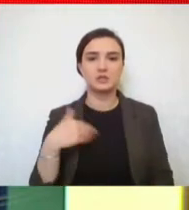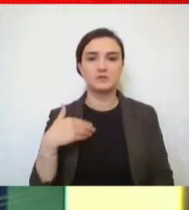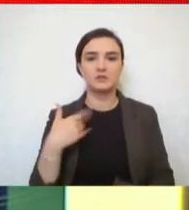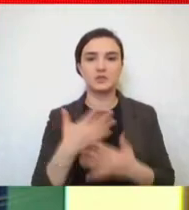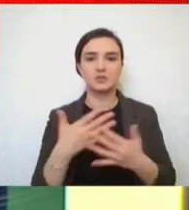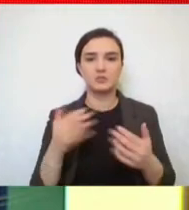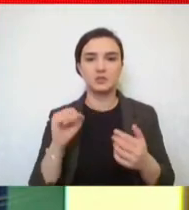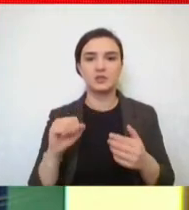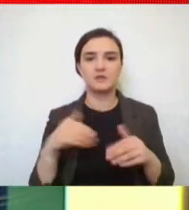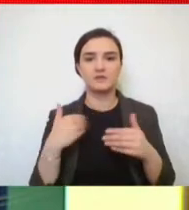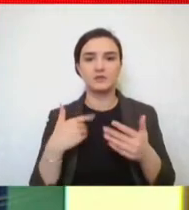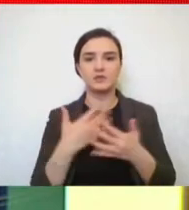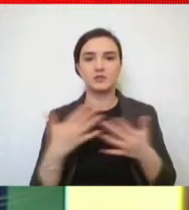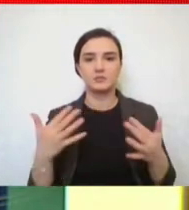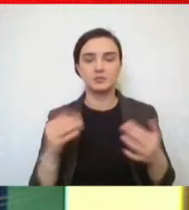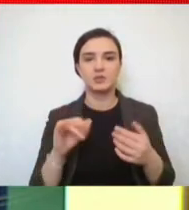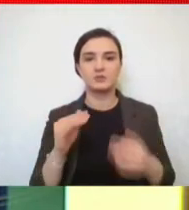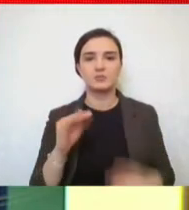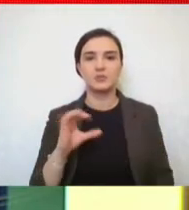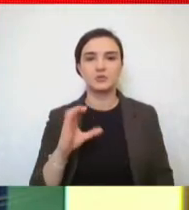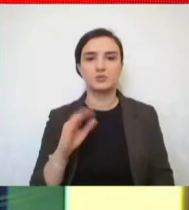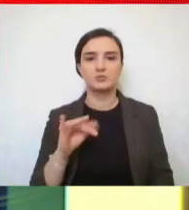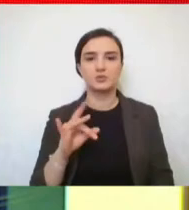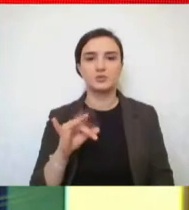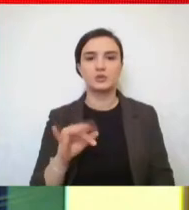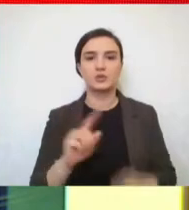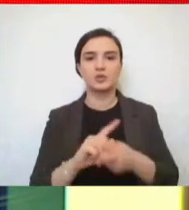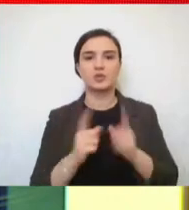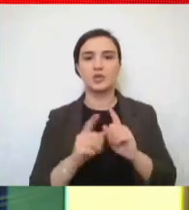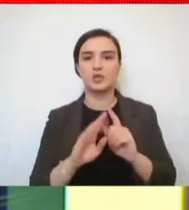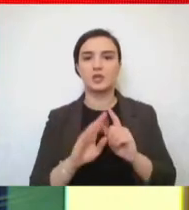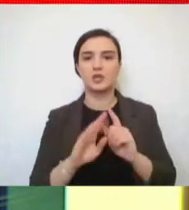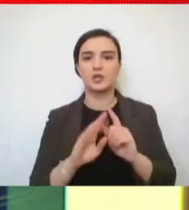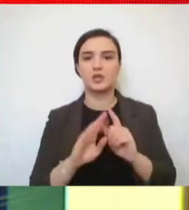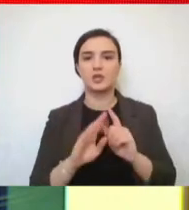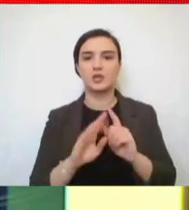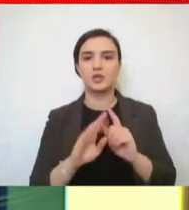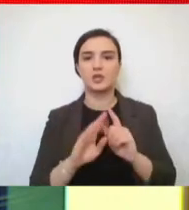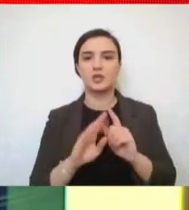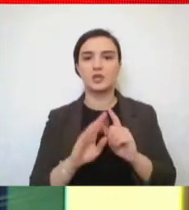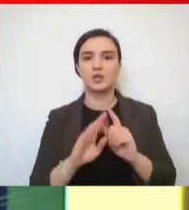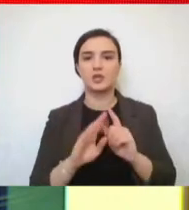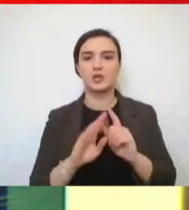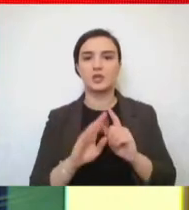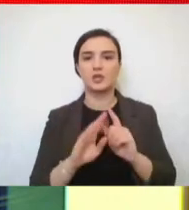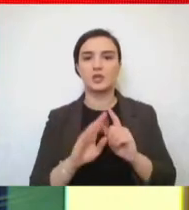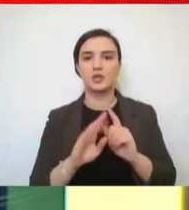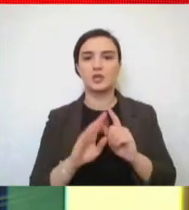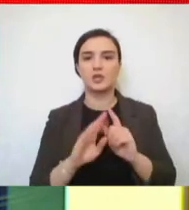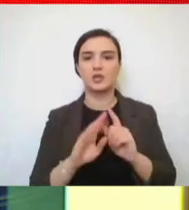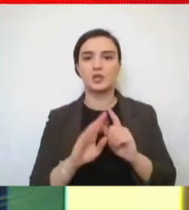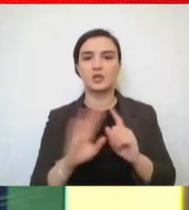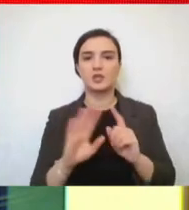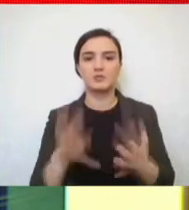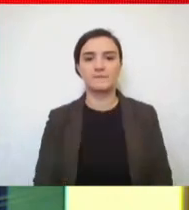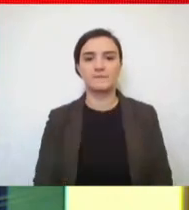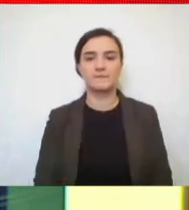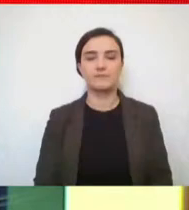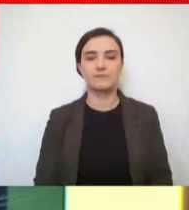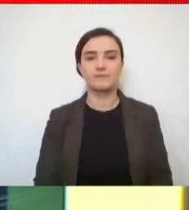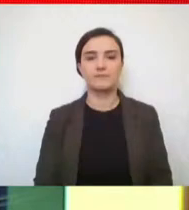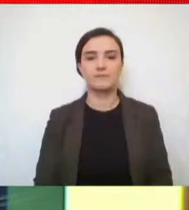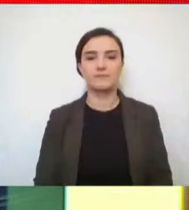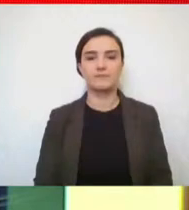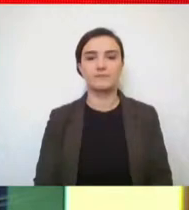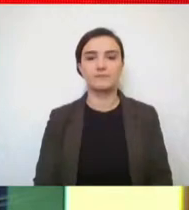ა-ვიტამინის, ან ფოსფორის წყარო, არა უბრალოდ პროდუქტი, რომელიცაც შეიძლება საკმაზით მოვამზადოთ და